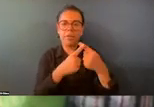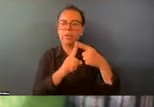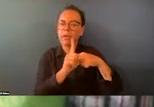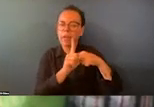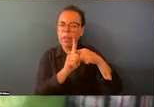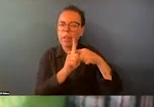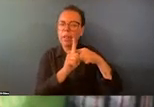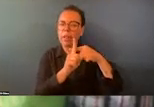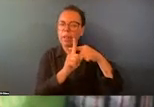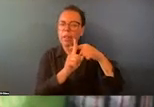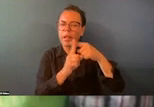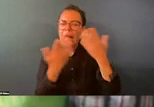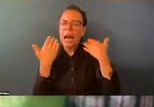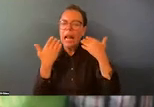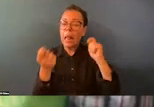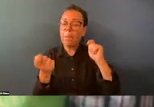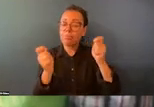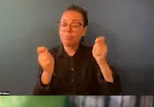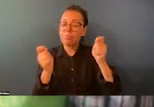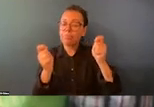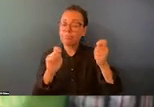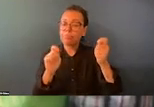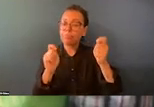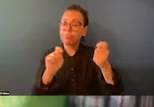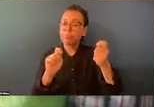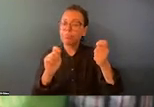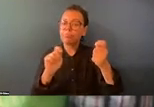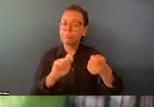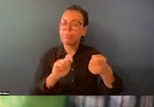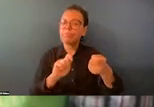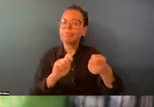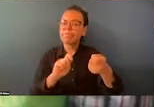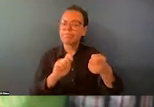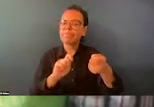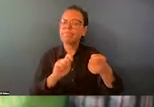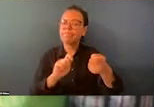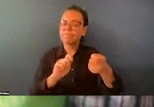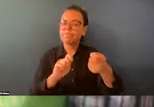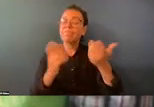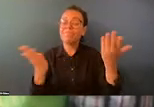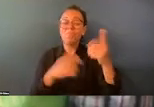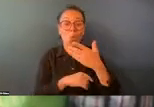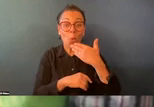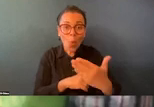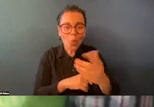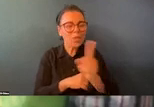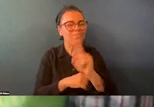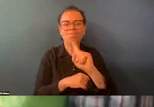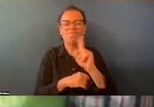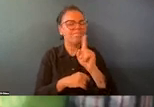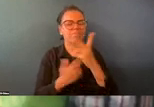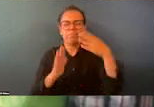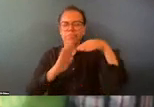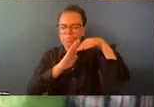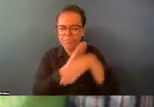дней с температурой 40 и более очень часто растет, которое в свое время приводит к таянию или к